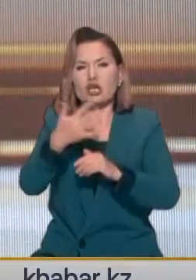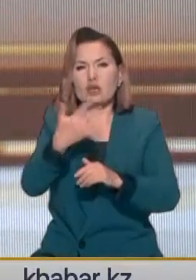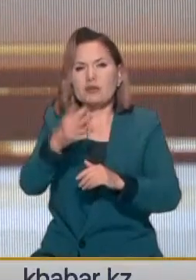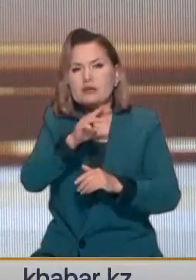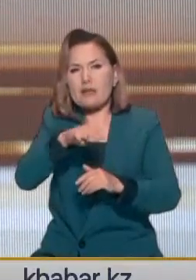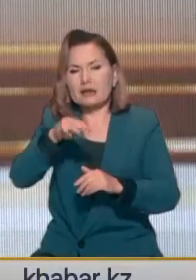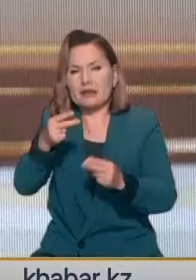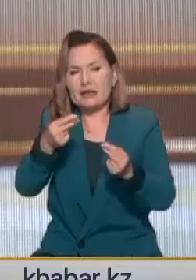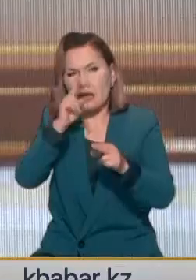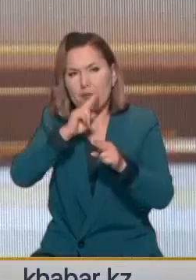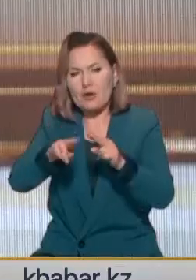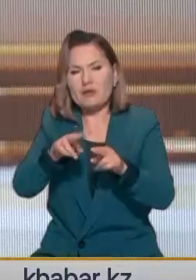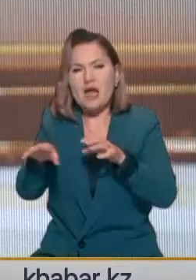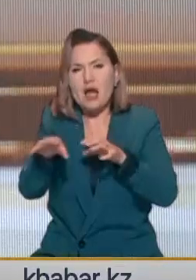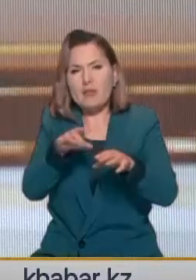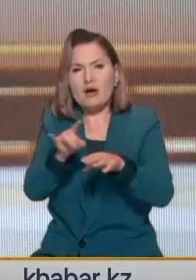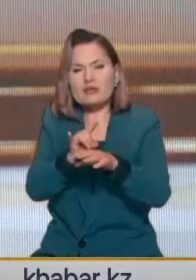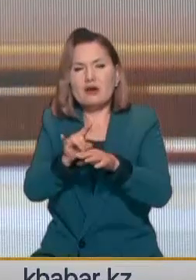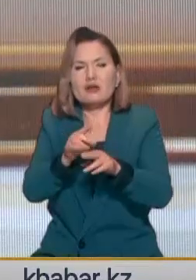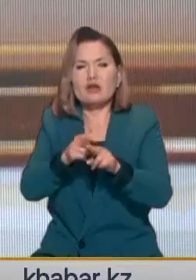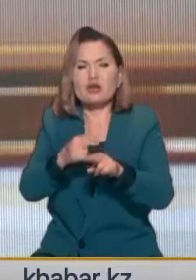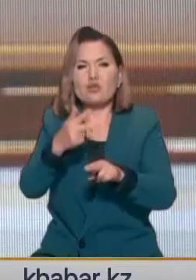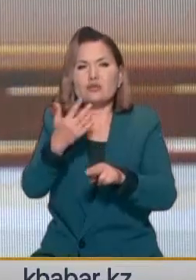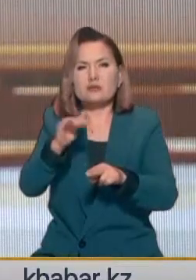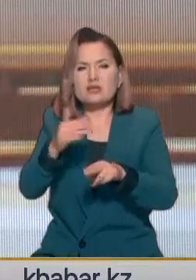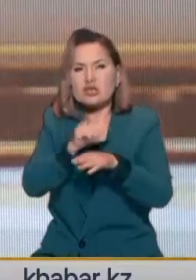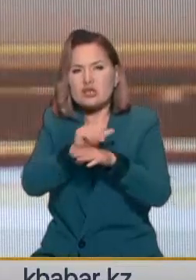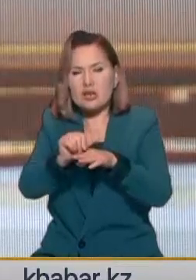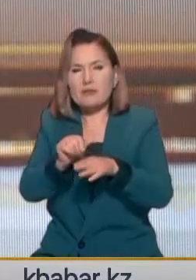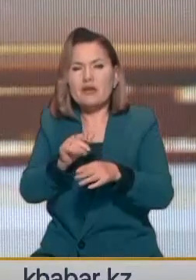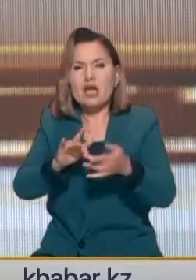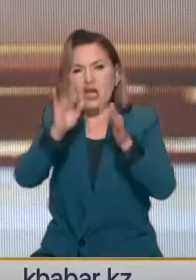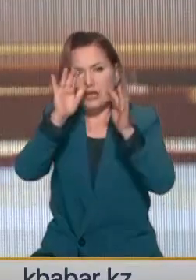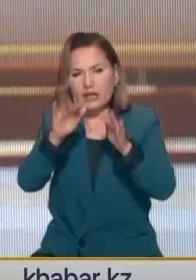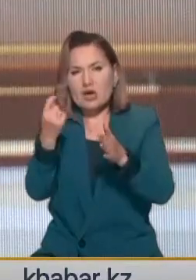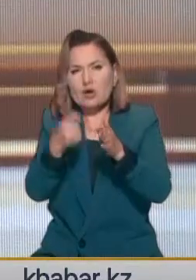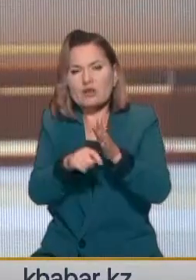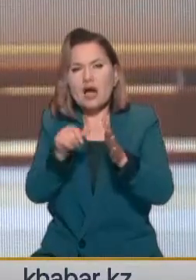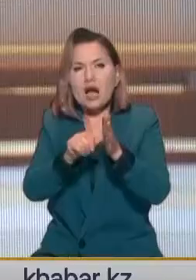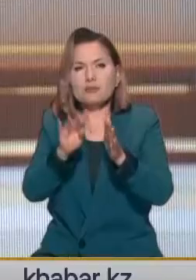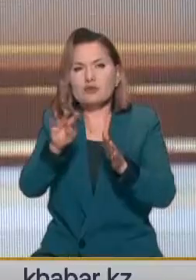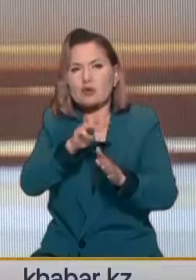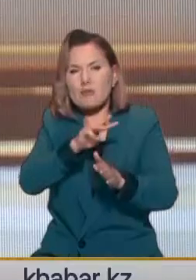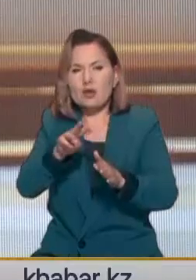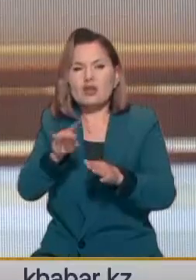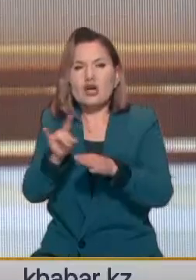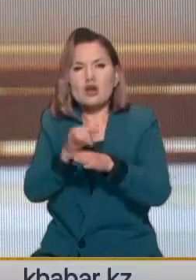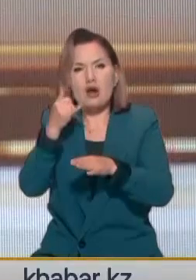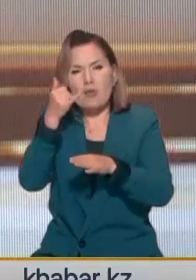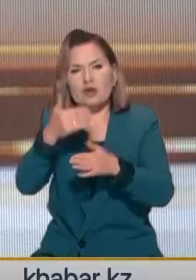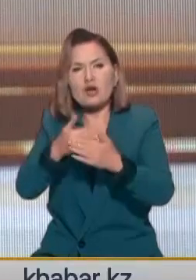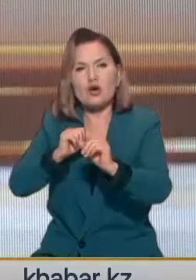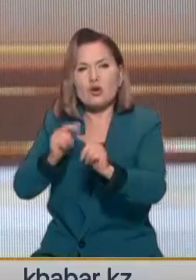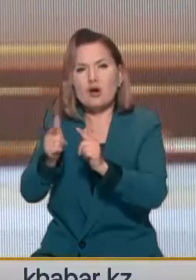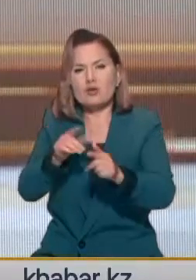теңгеге тең. Әккі әрекетпен айналысқан 35 мыңнан астам шетелдік интернет ресурс бұғатталды. 64 миллион жалған қоңырау шалудың